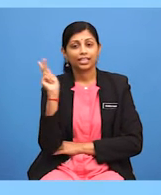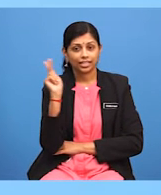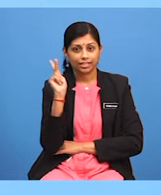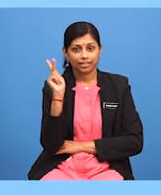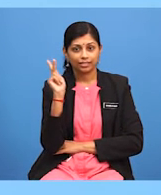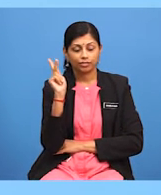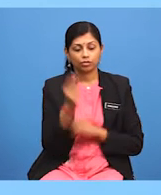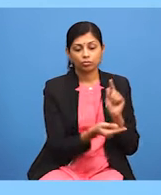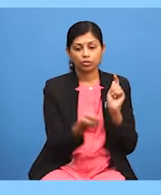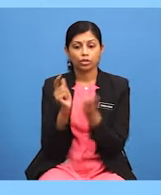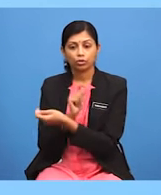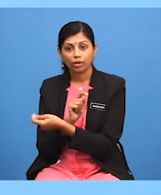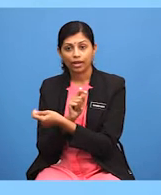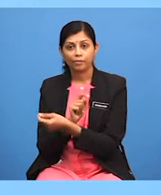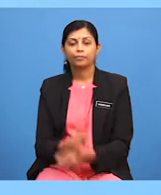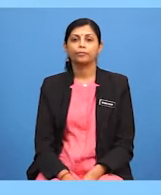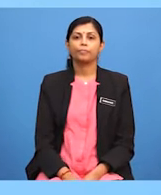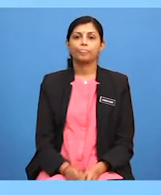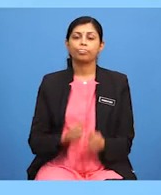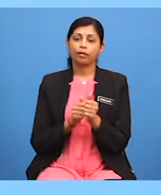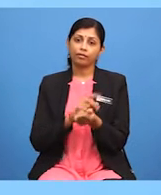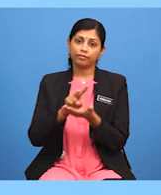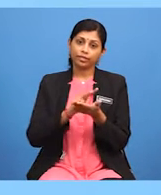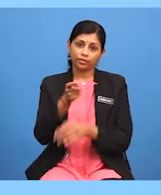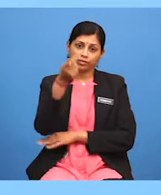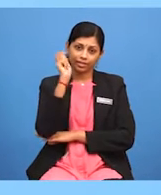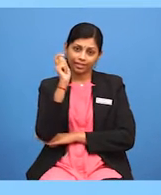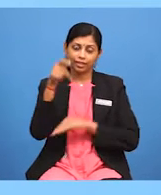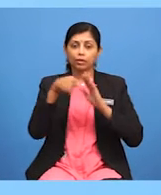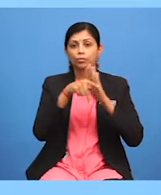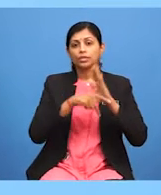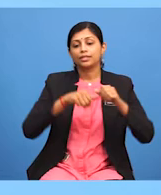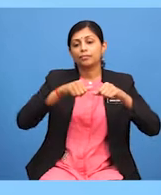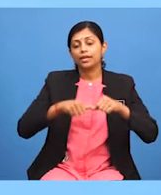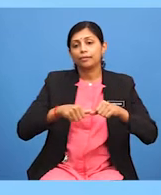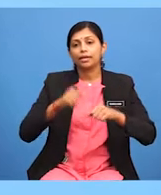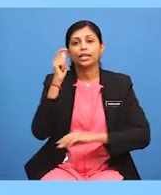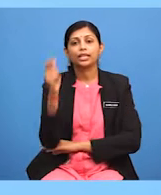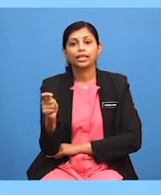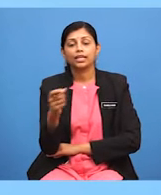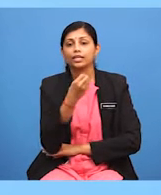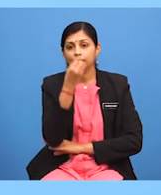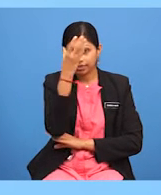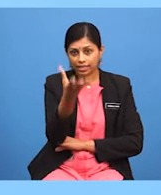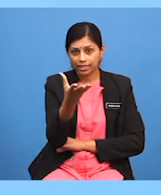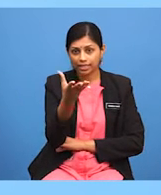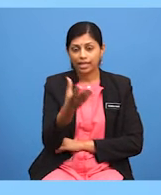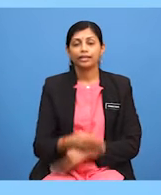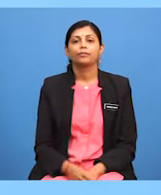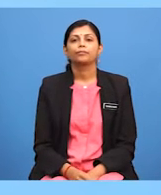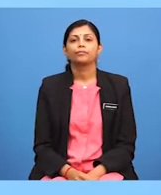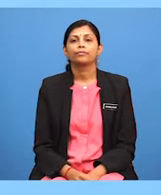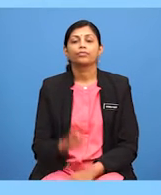A. Jika pecutan graviti adalah 10 meter per saat,